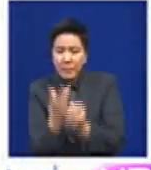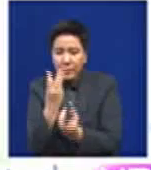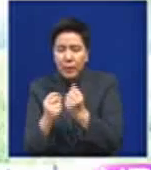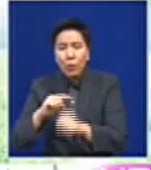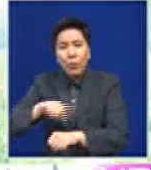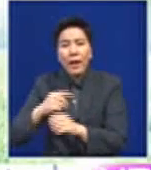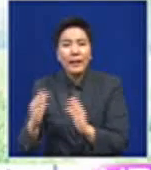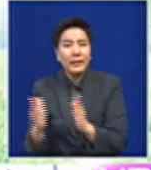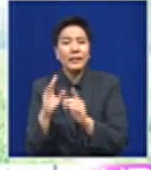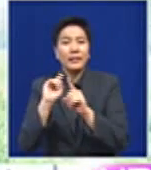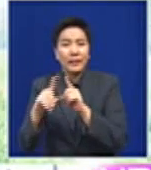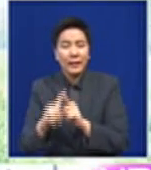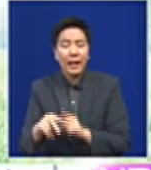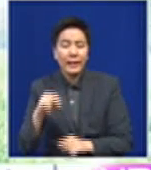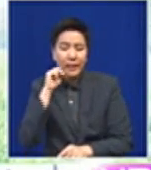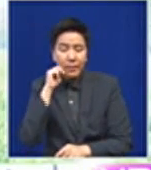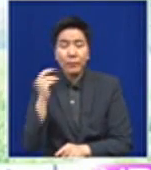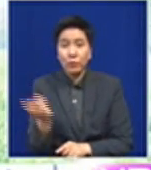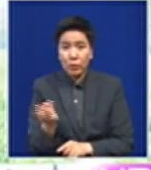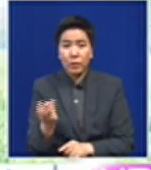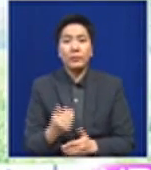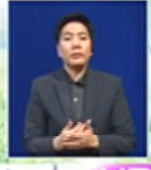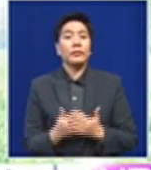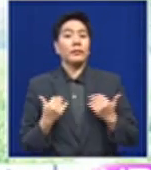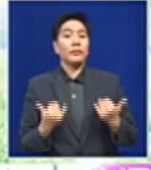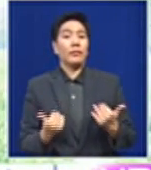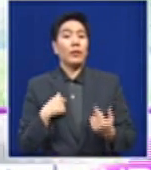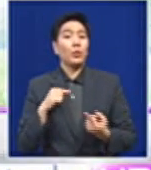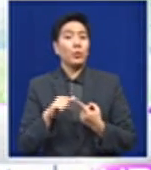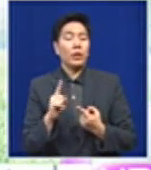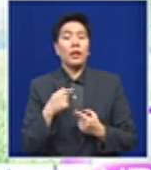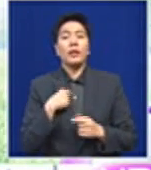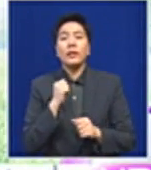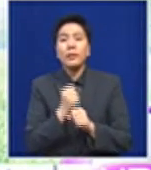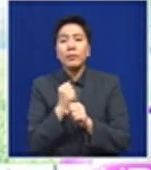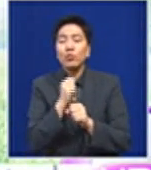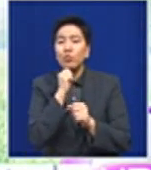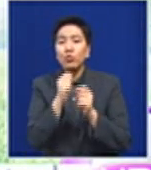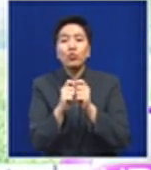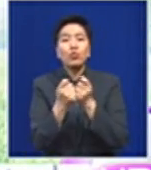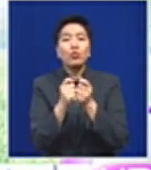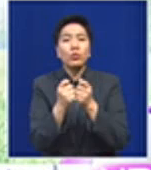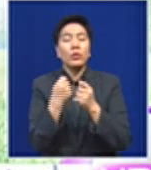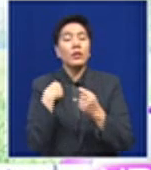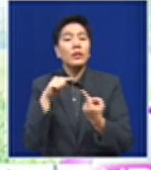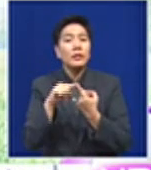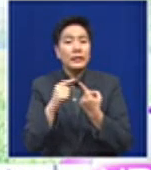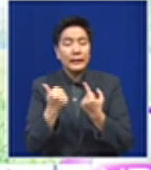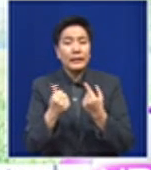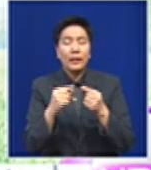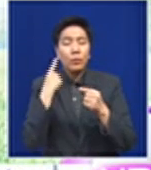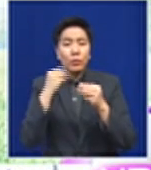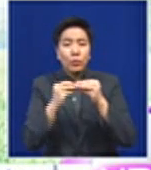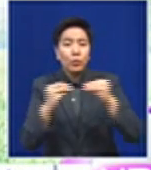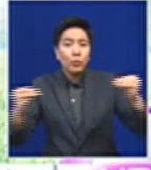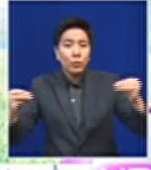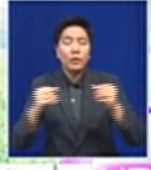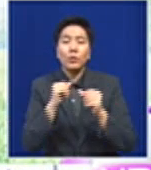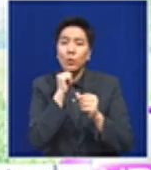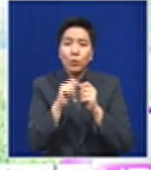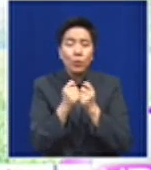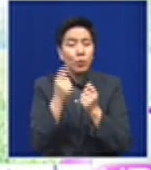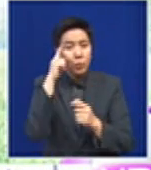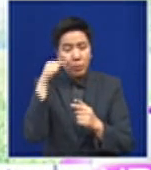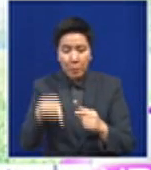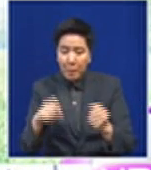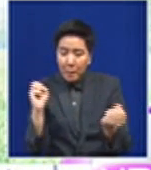อย ก็ที่มาปลูกถั่วนะคะก็เป็นช่วงที่กระทบภั